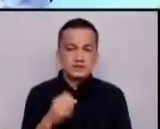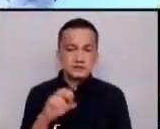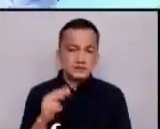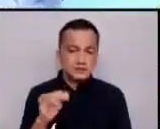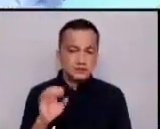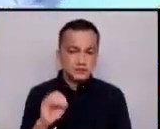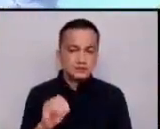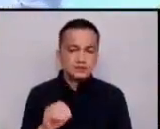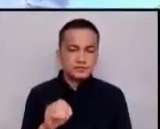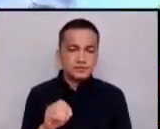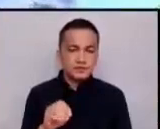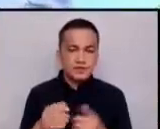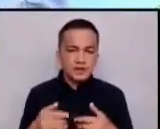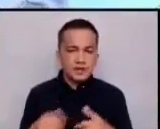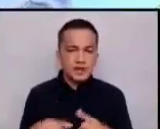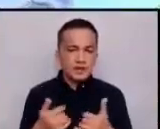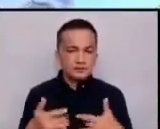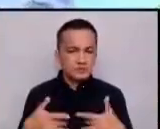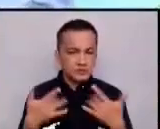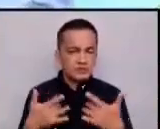po yung kanyang lifestyle?